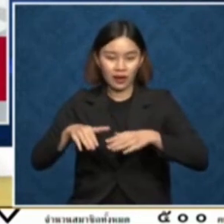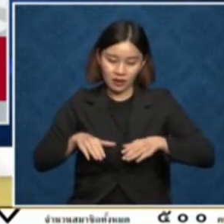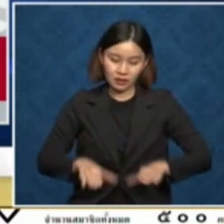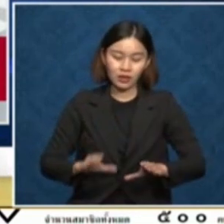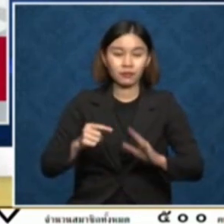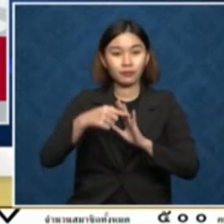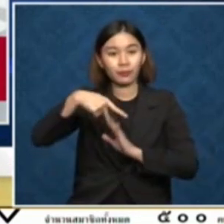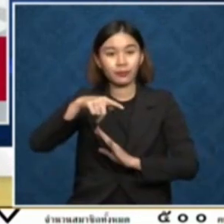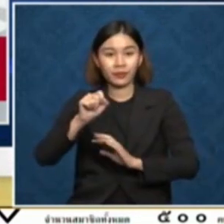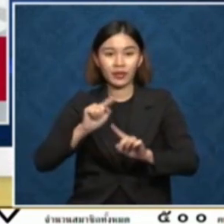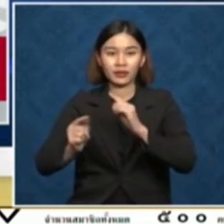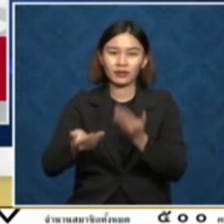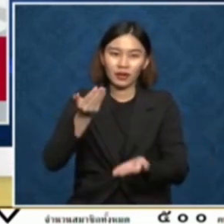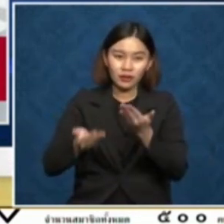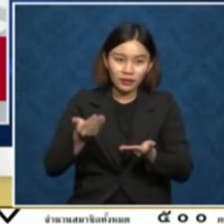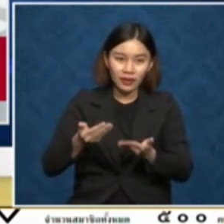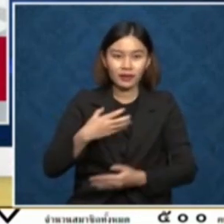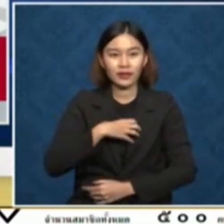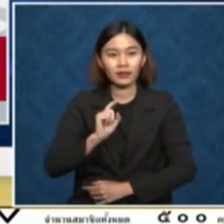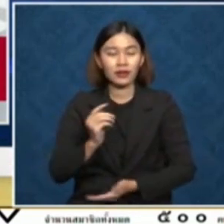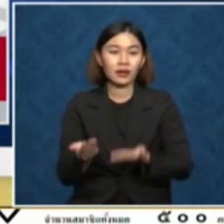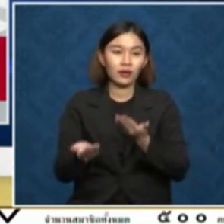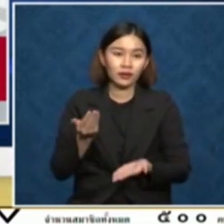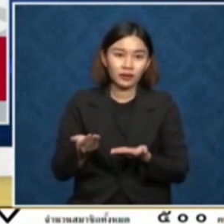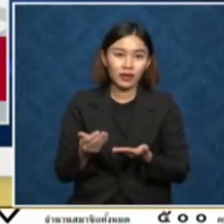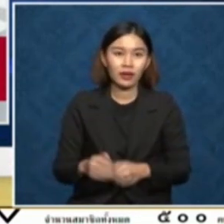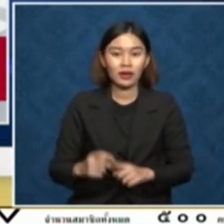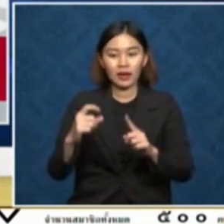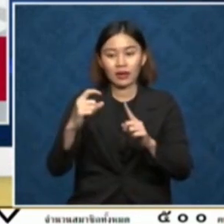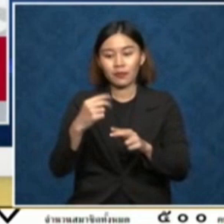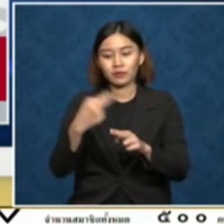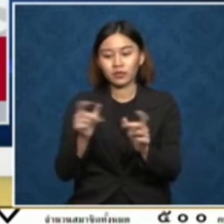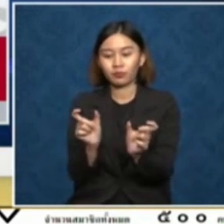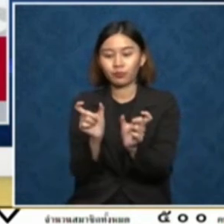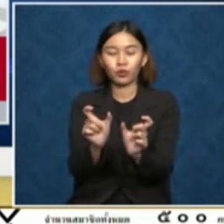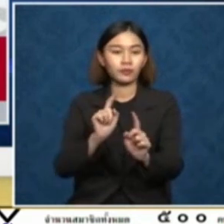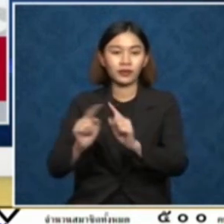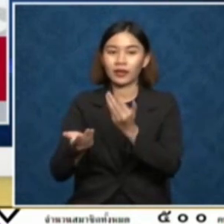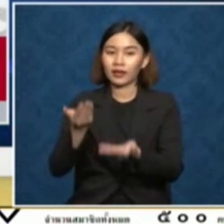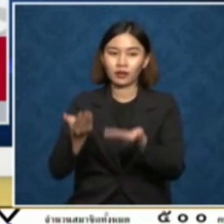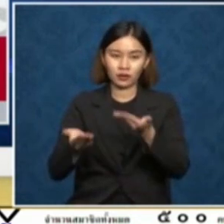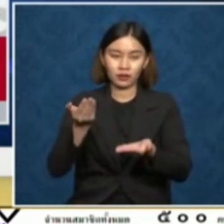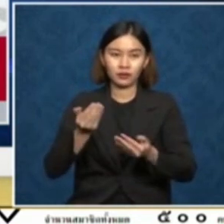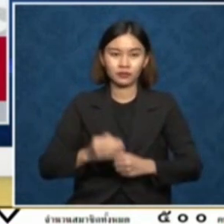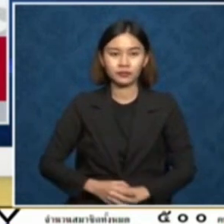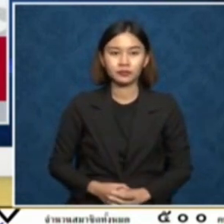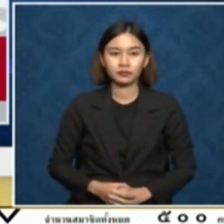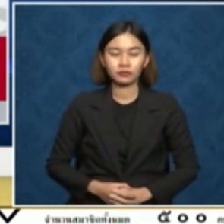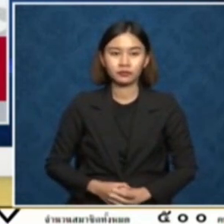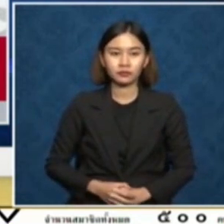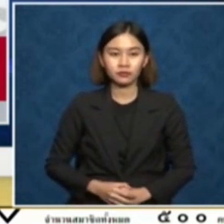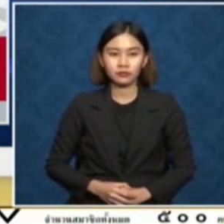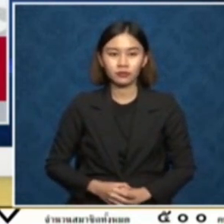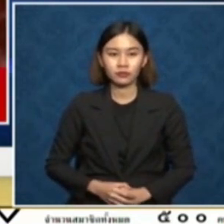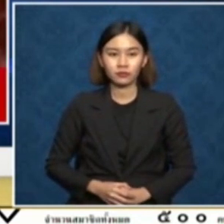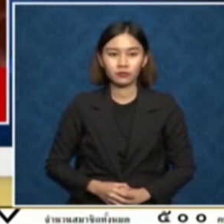ทุกคนทุกวัยครับโดยให้ความสำคัญและยืนอยู่บนหลักของความเสมอภาคเท่าเทียมไม่ว่าบุคคลนั้นจะเป็นเพศก